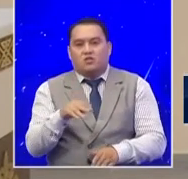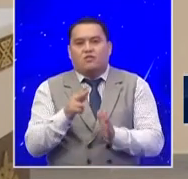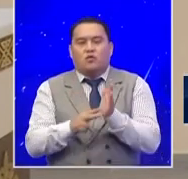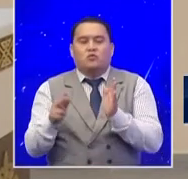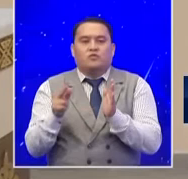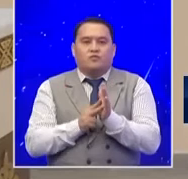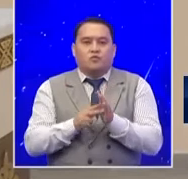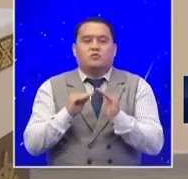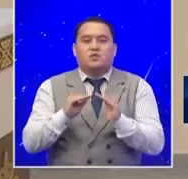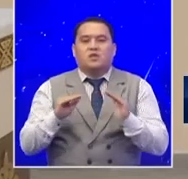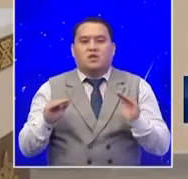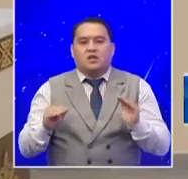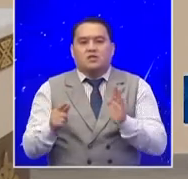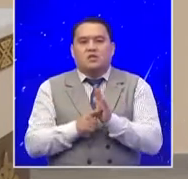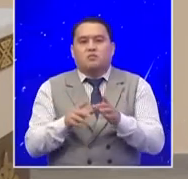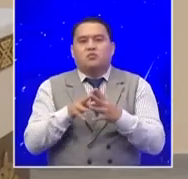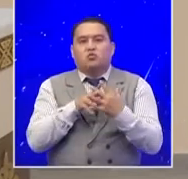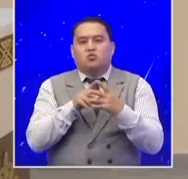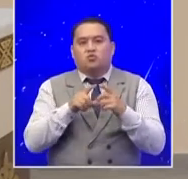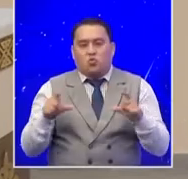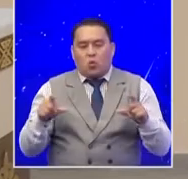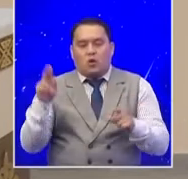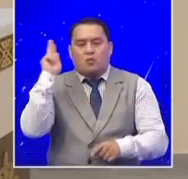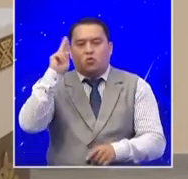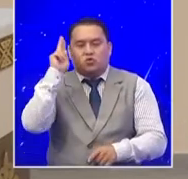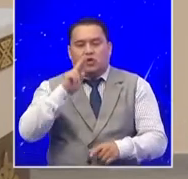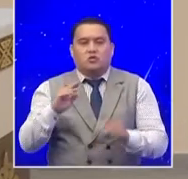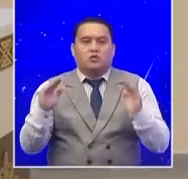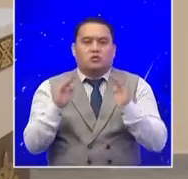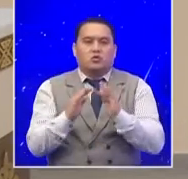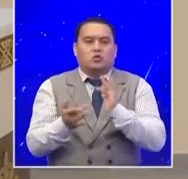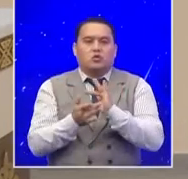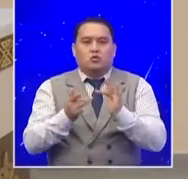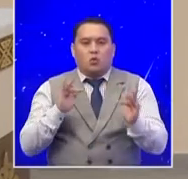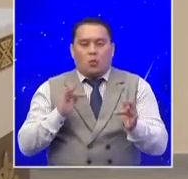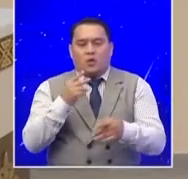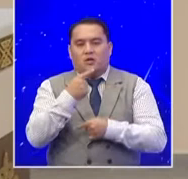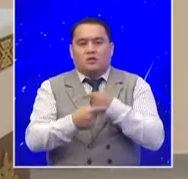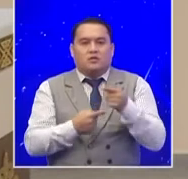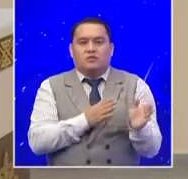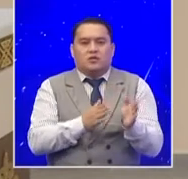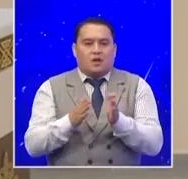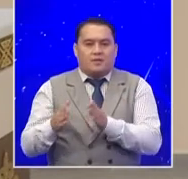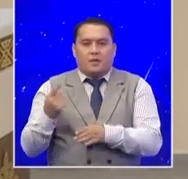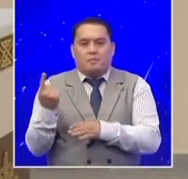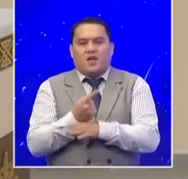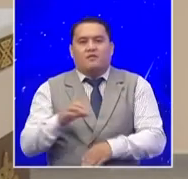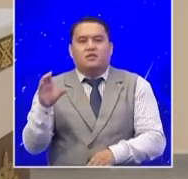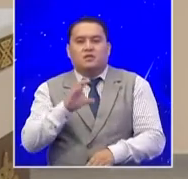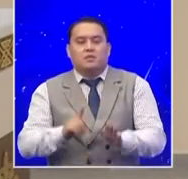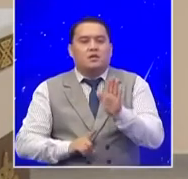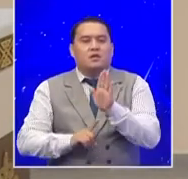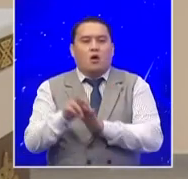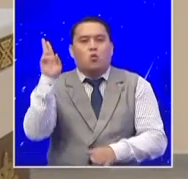5388 учащихся. Из них 7 школ обучаются дистанционно, остальные работают в традиционном режиме. С 1 сентября мы